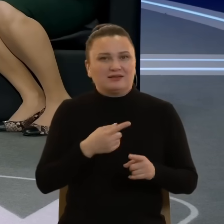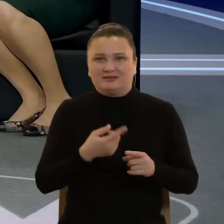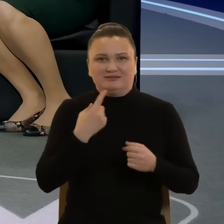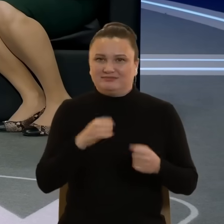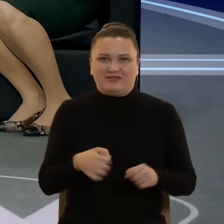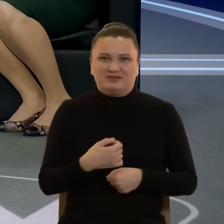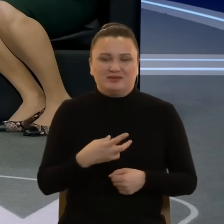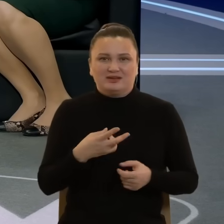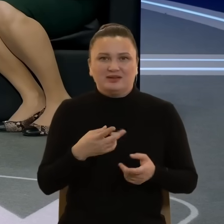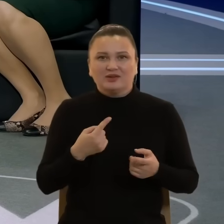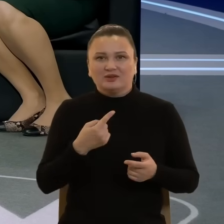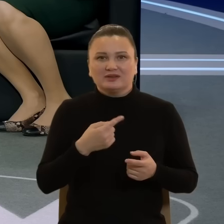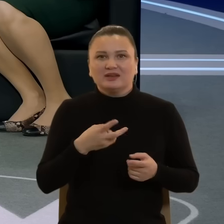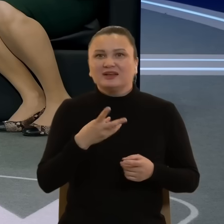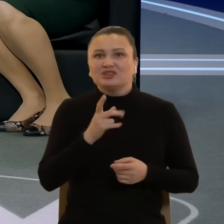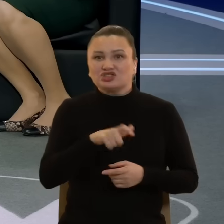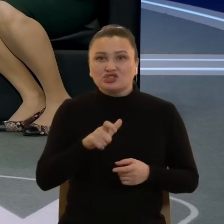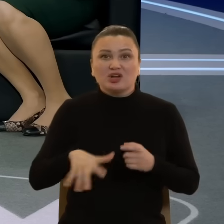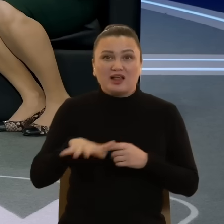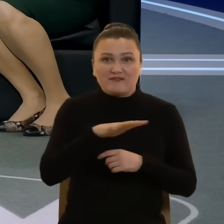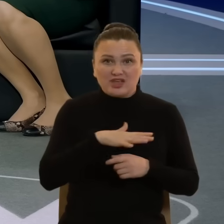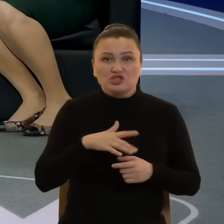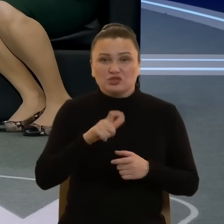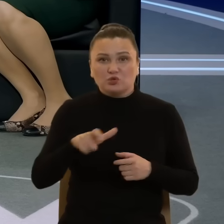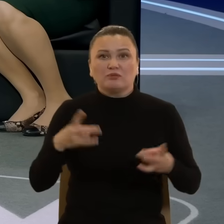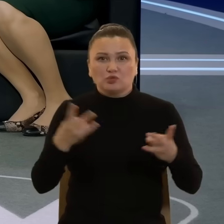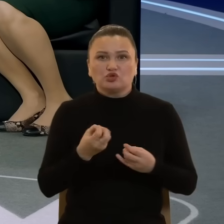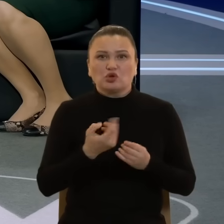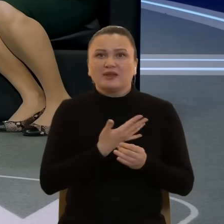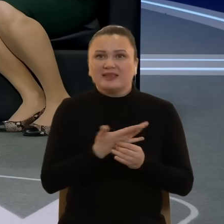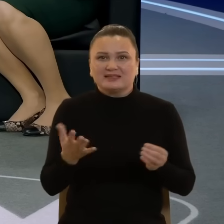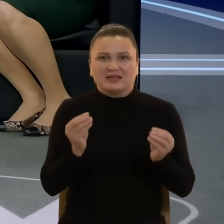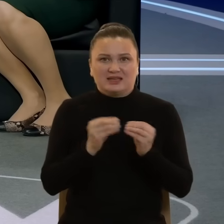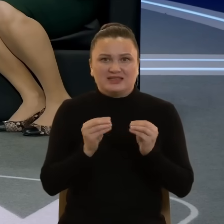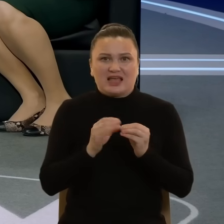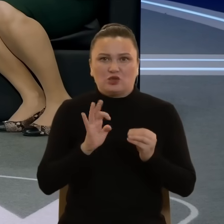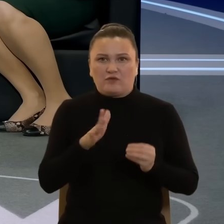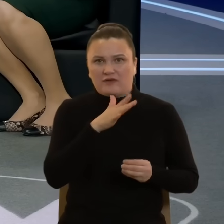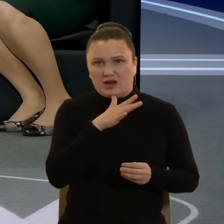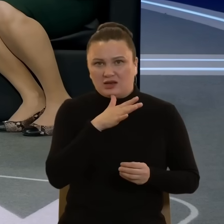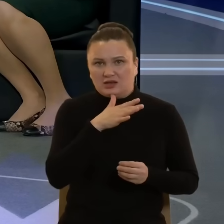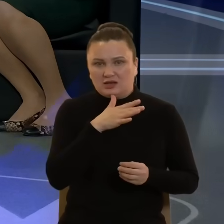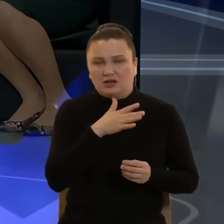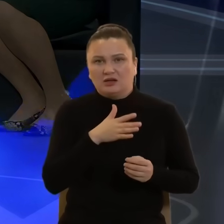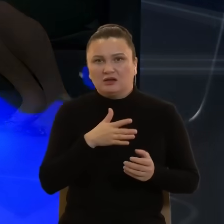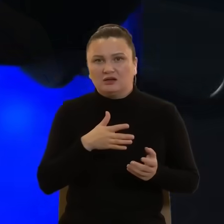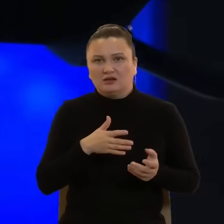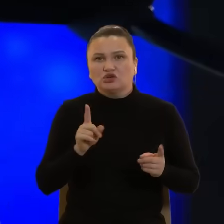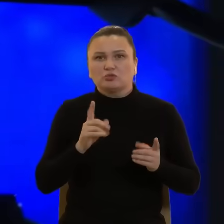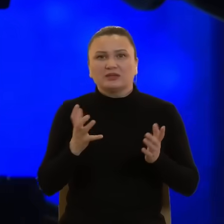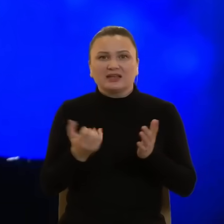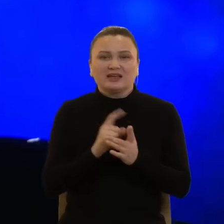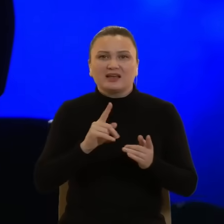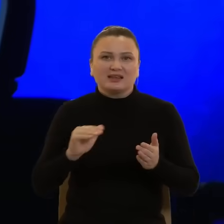них не оправдываются. Но мне кажется, что человечеству понадобится еще несколько десятков лет для того, чтобы либо найти